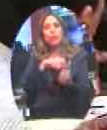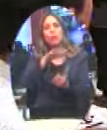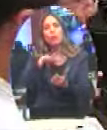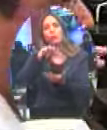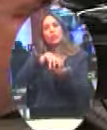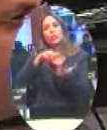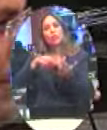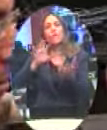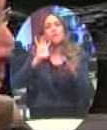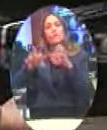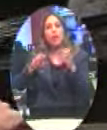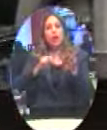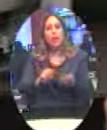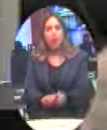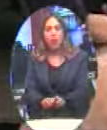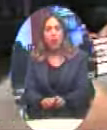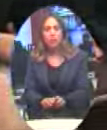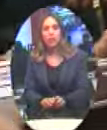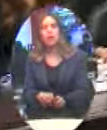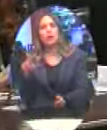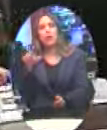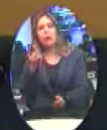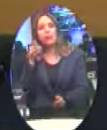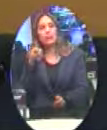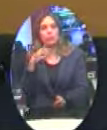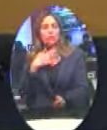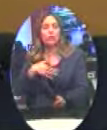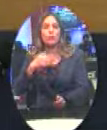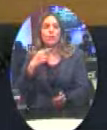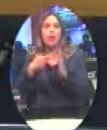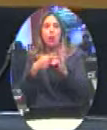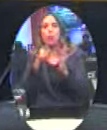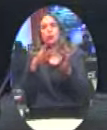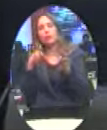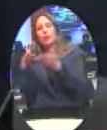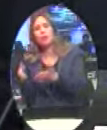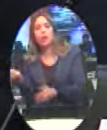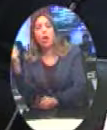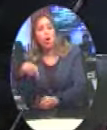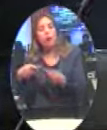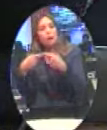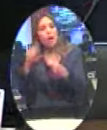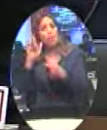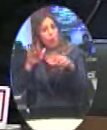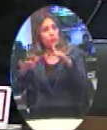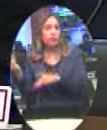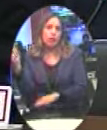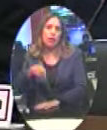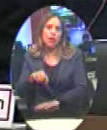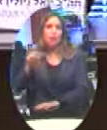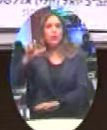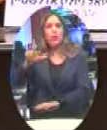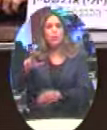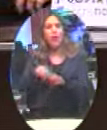לפיד עסוק במיתוג הפוליטי שלו כמרכז הנוטה ימינה, אבל לשדולה הגיע עוד חבר בולט מהאופוזיציה, אביגדור ליברמן, שעסוק במשהו